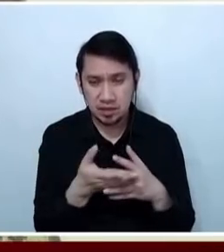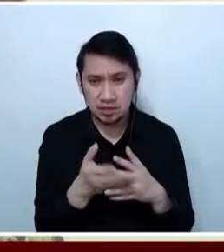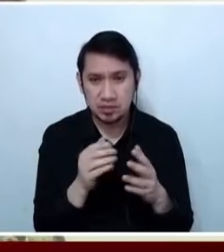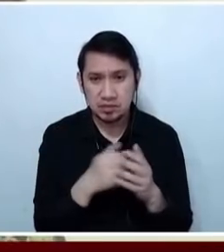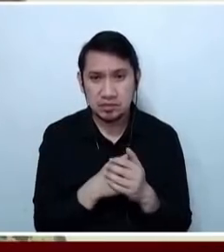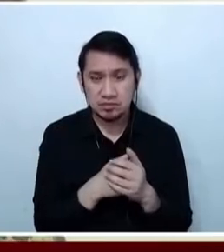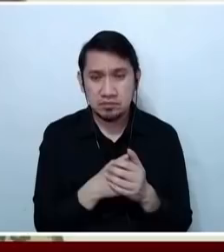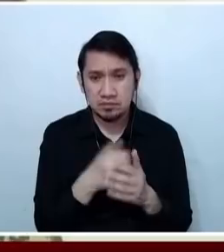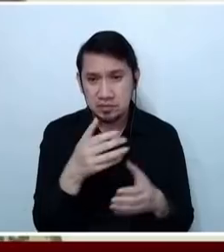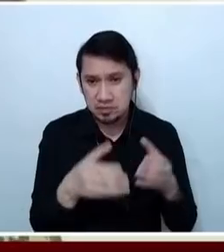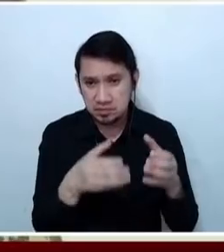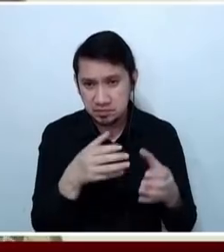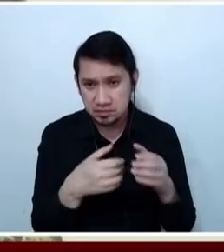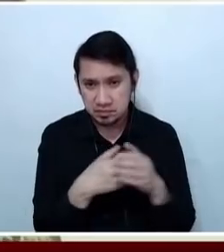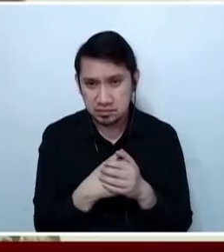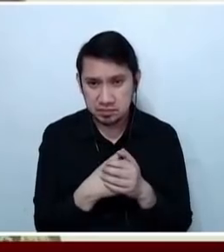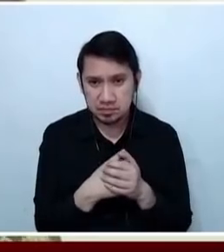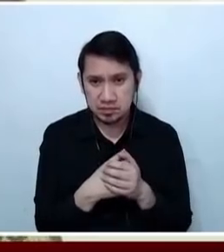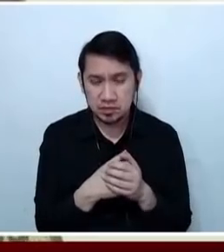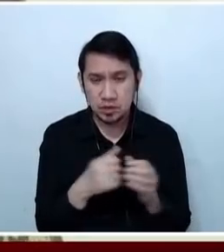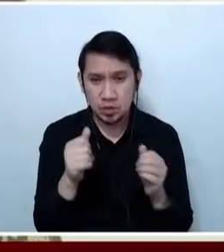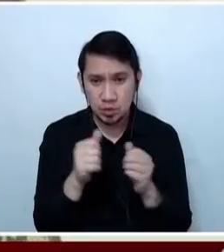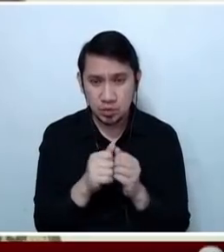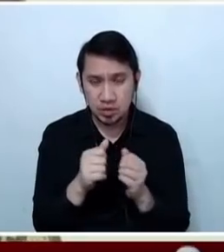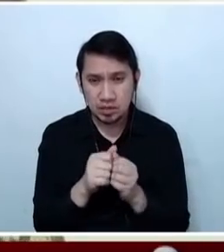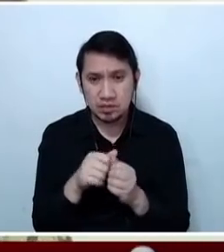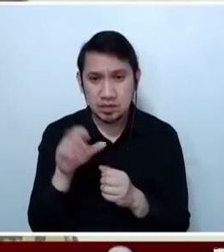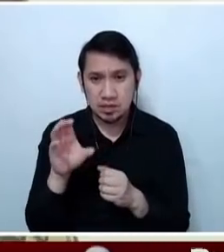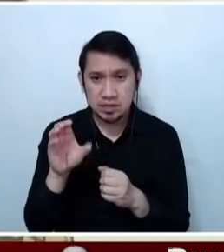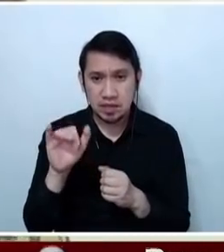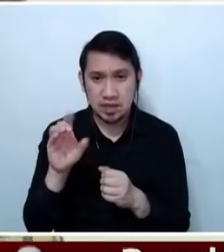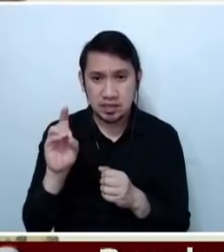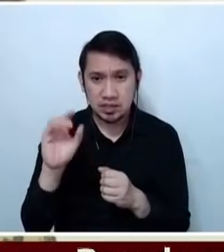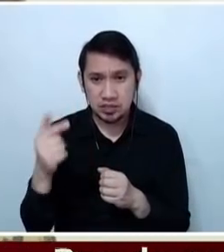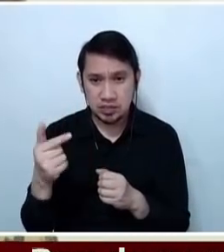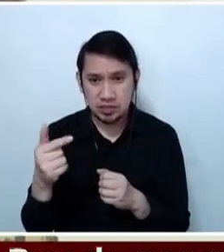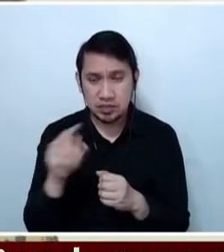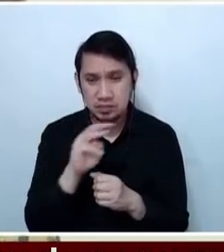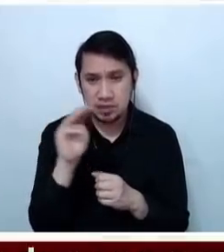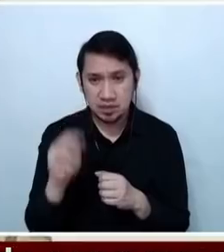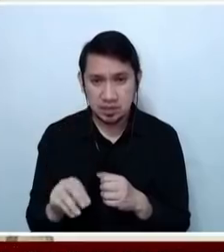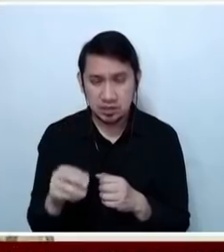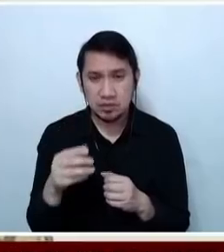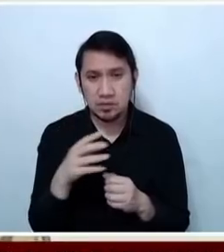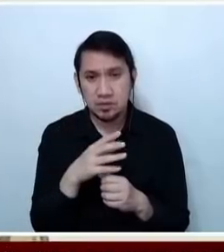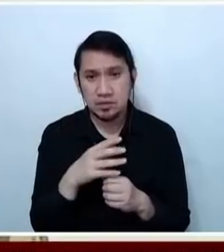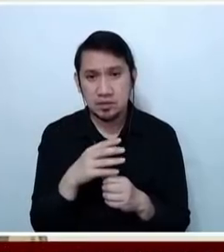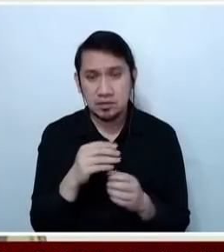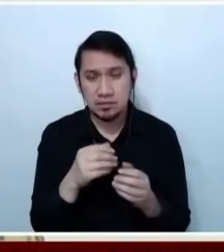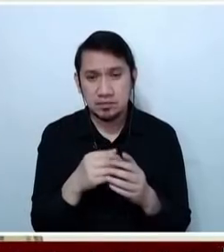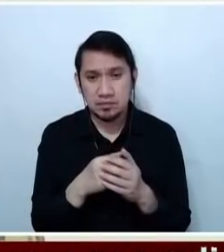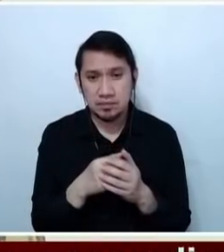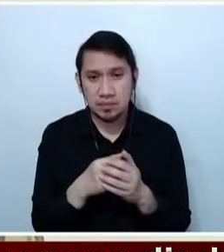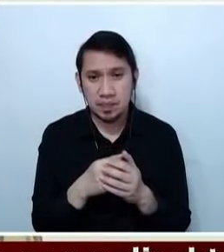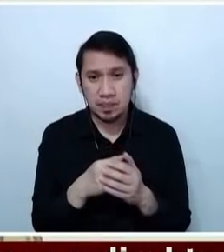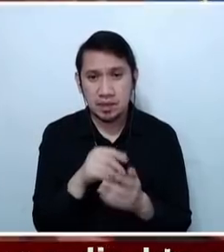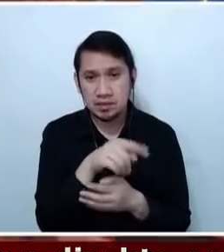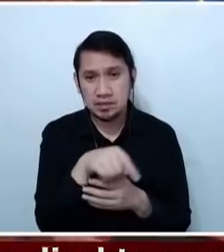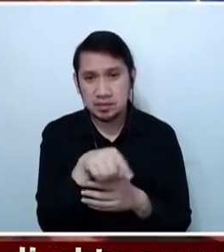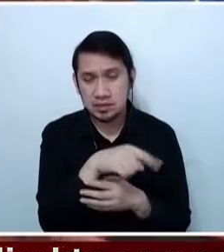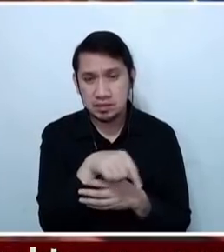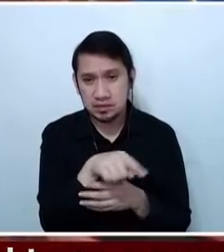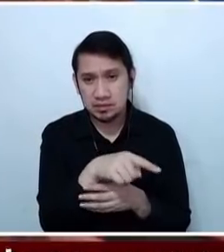Team katulong ang CIDG Manila, kinasuhan ng Grape and Crop Practice Act. Sila-sila ay